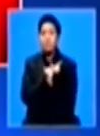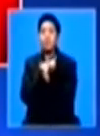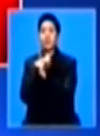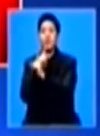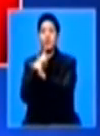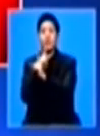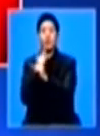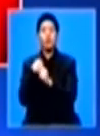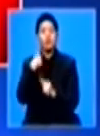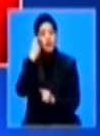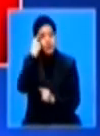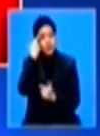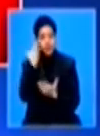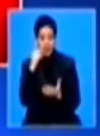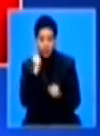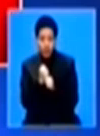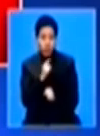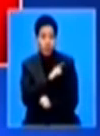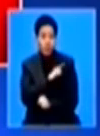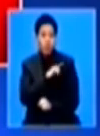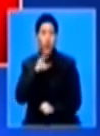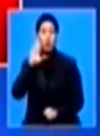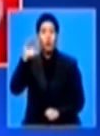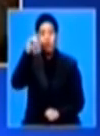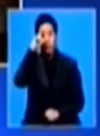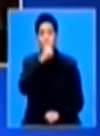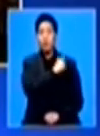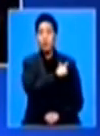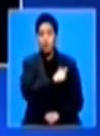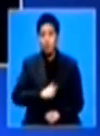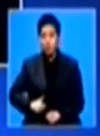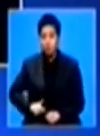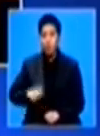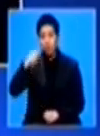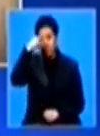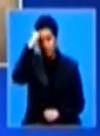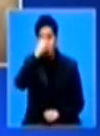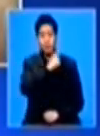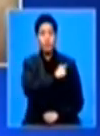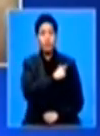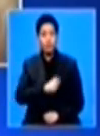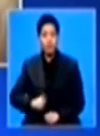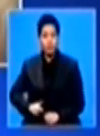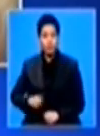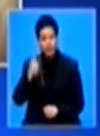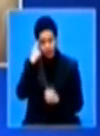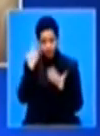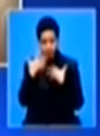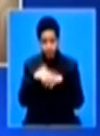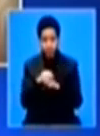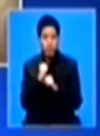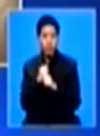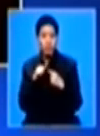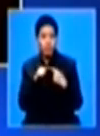ภักดีแด่พระบาทสมเด็จพระเจ้าอยู่หัวสมเด็จพระนางเจ้าพระบรมราชินีนาถและพระบรมวงศานุวงศ์ทุกพระ